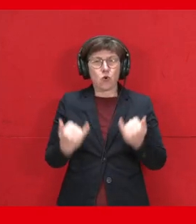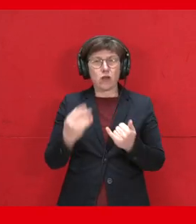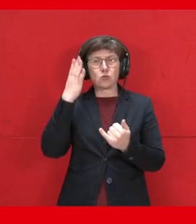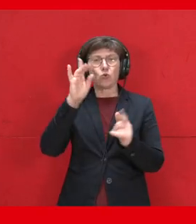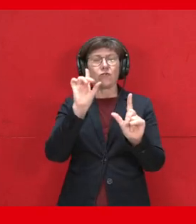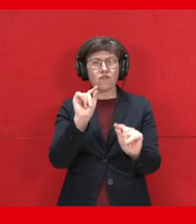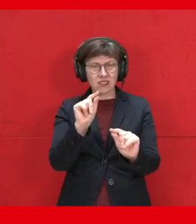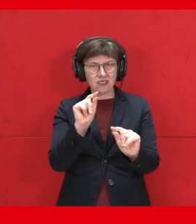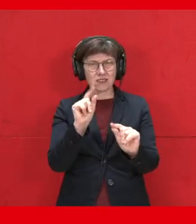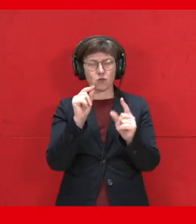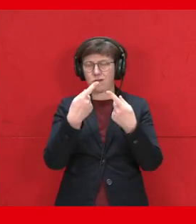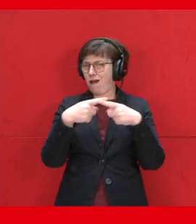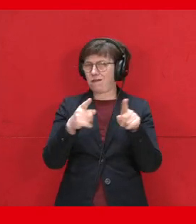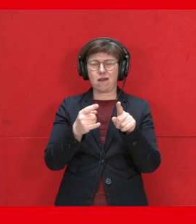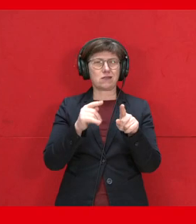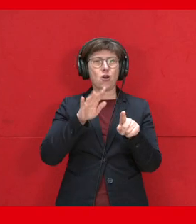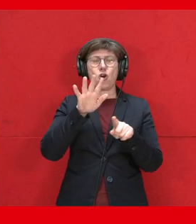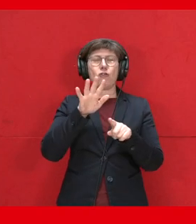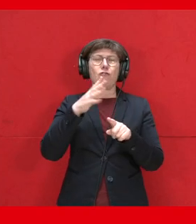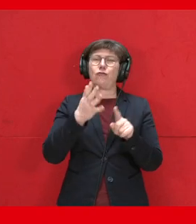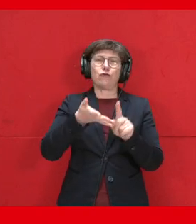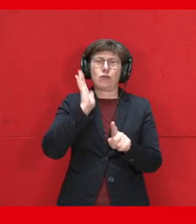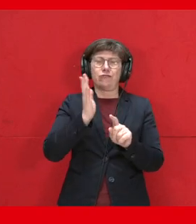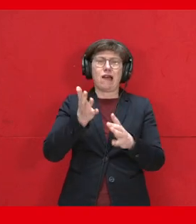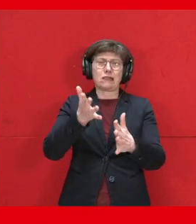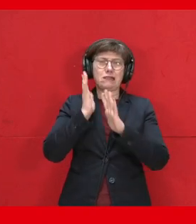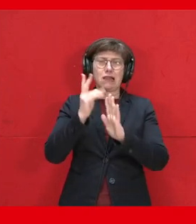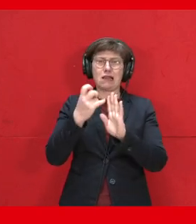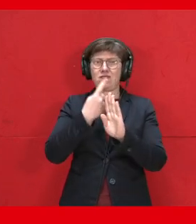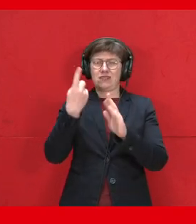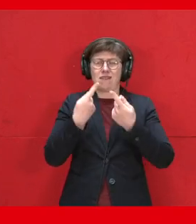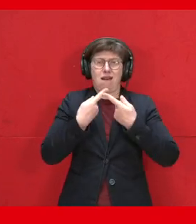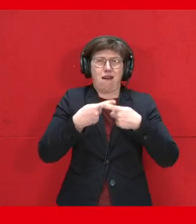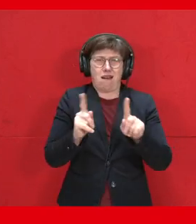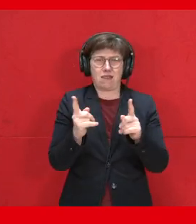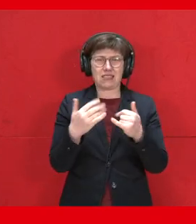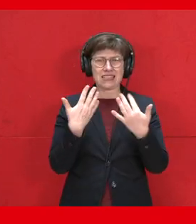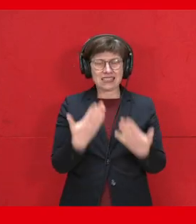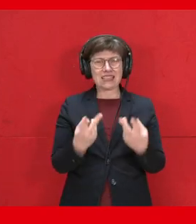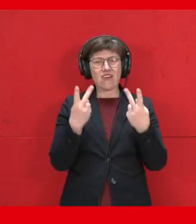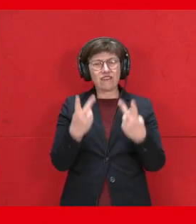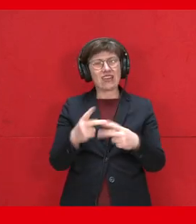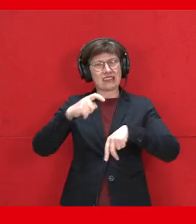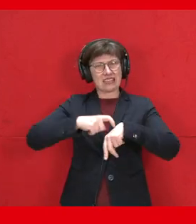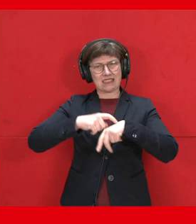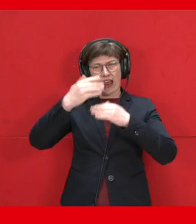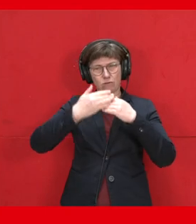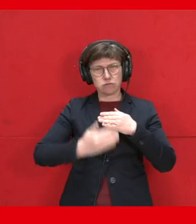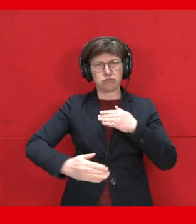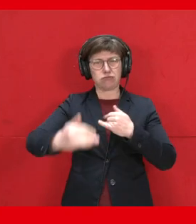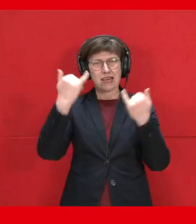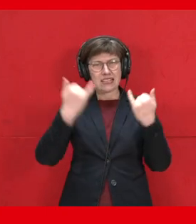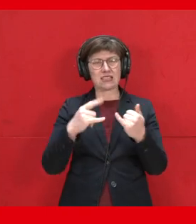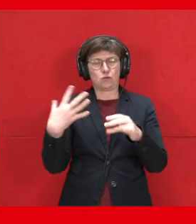diskutieren, dann ist das anders als vor 5, 10 oder 20 Jahren, dann ist das gewissermaßen der entscheidende Zeitpunkt, in dem